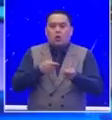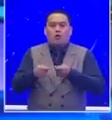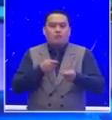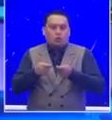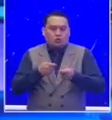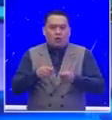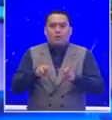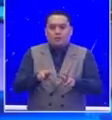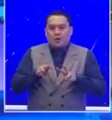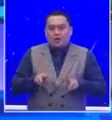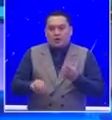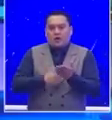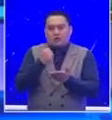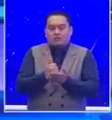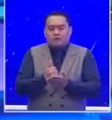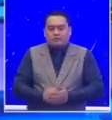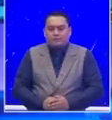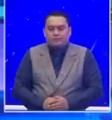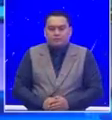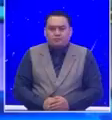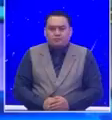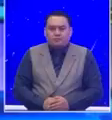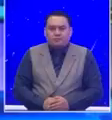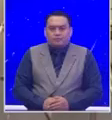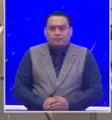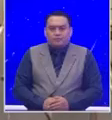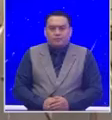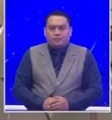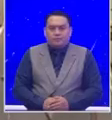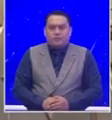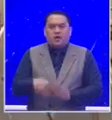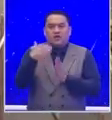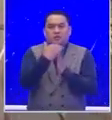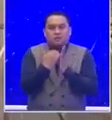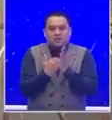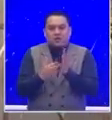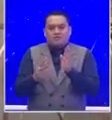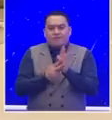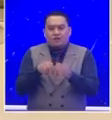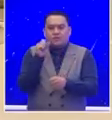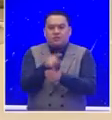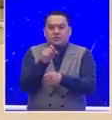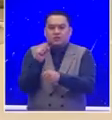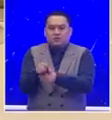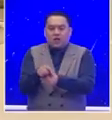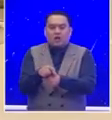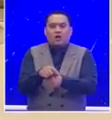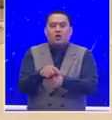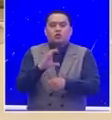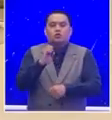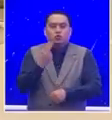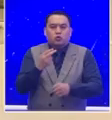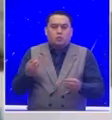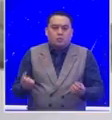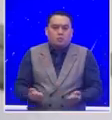правительства под руководством премьер-министра Аскара Мамина. В списке 8 антикризисных задач главы государства наряду с